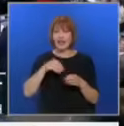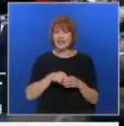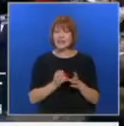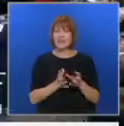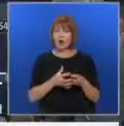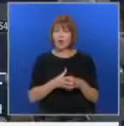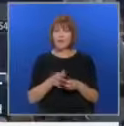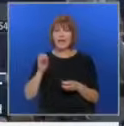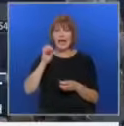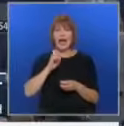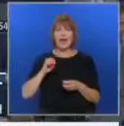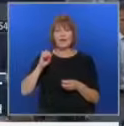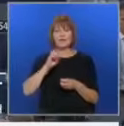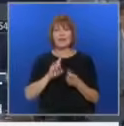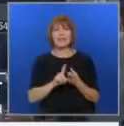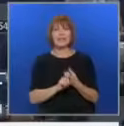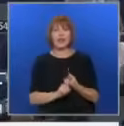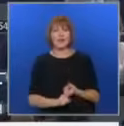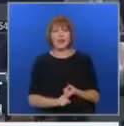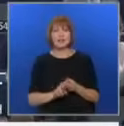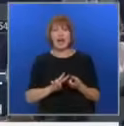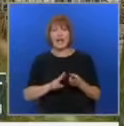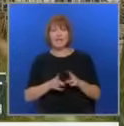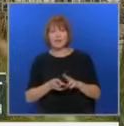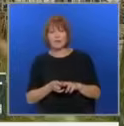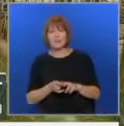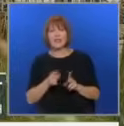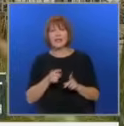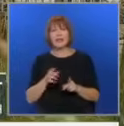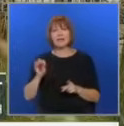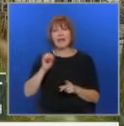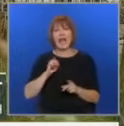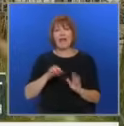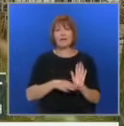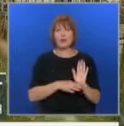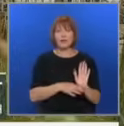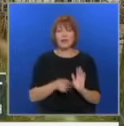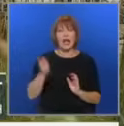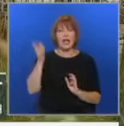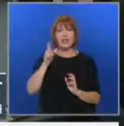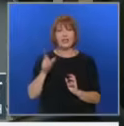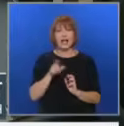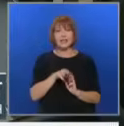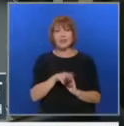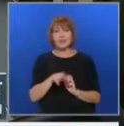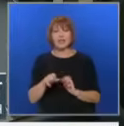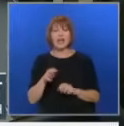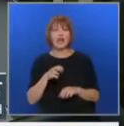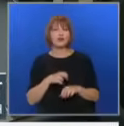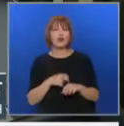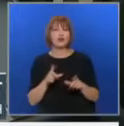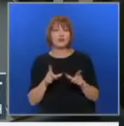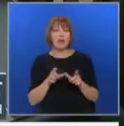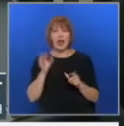на европейските консерватори и реформисти, в която са и евродепутатите на италиански братя на Джорджа Мелони. Няма